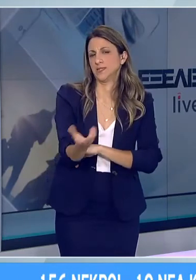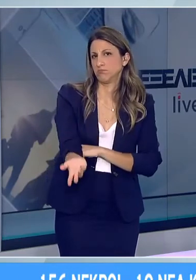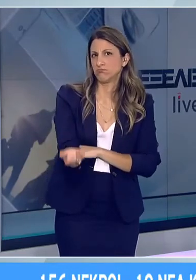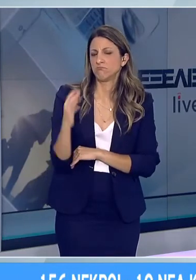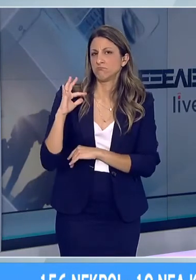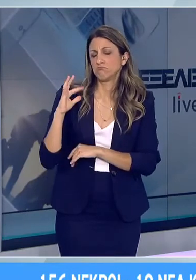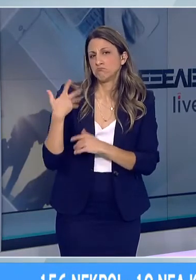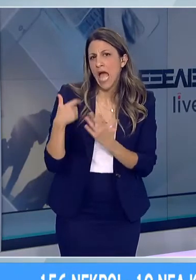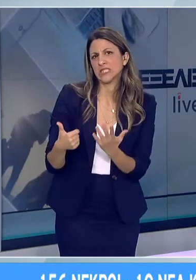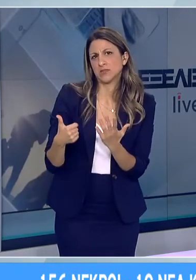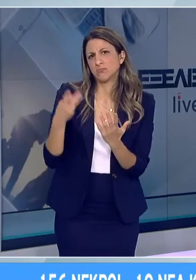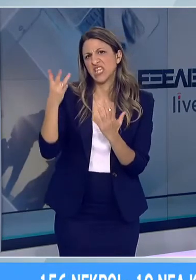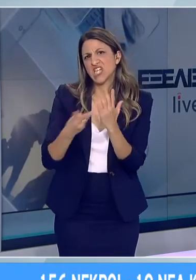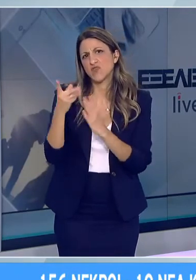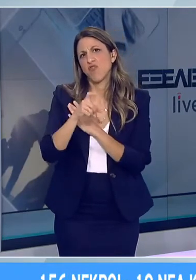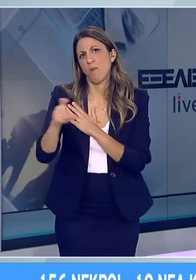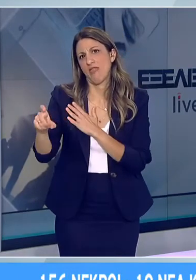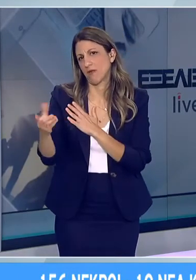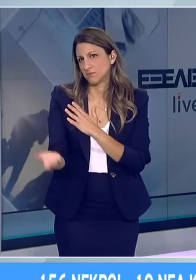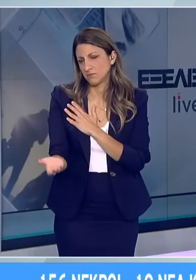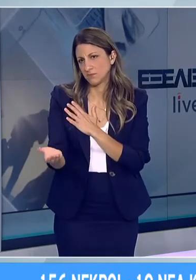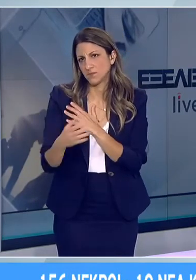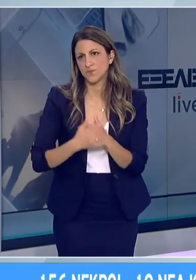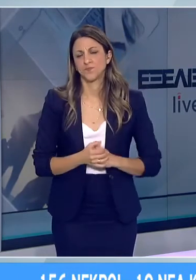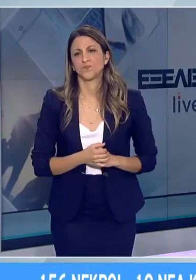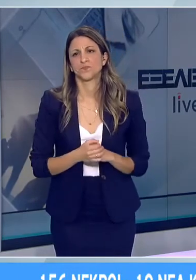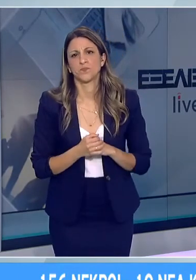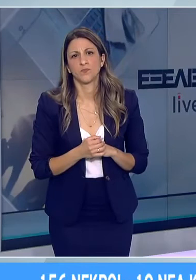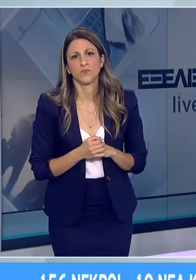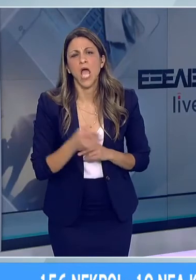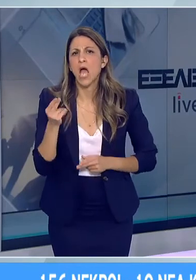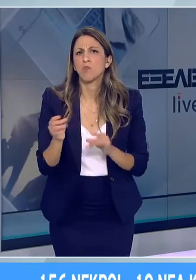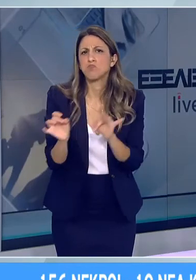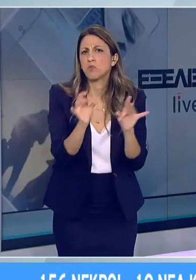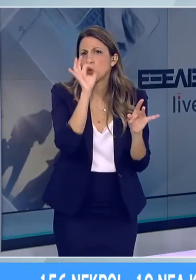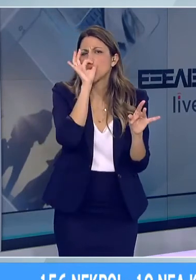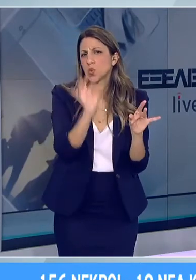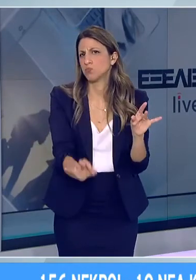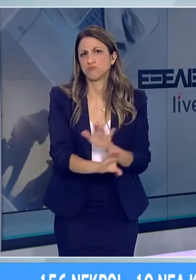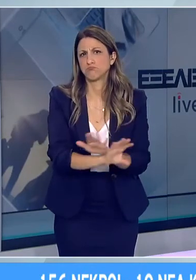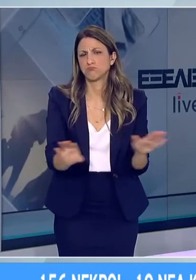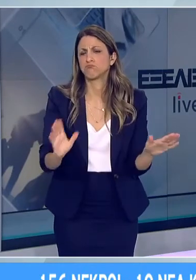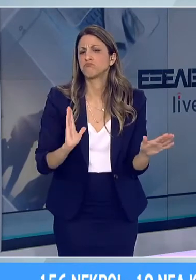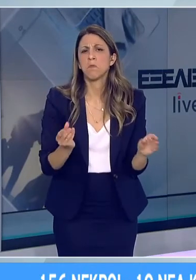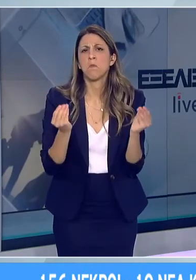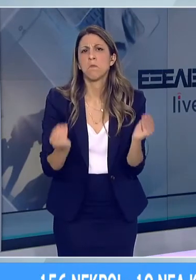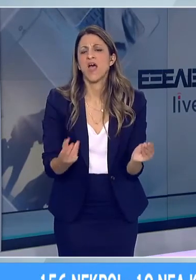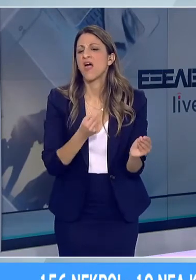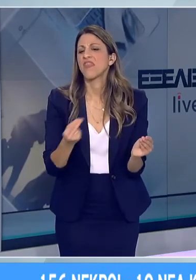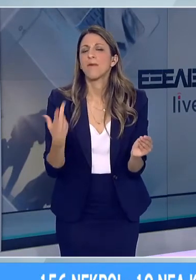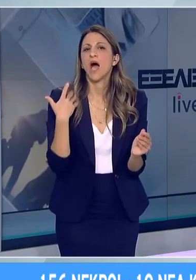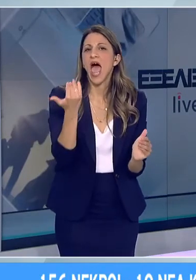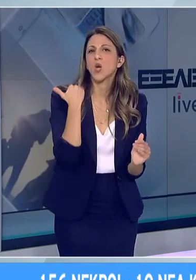οποία έχουμε. Επομένως, καταρχήν να πω ότι δεν υπήρχε κανένα πρόβλημα σε ό,τι αφορά τις ερωτήσεις